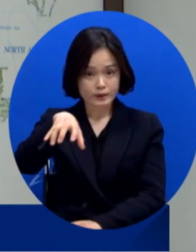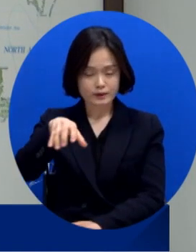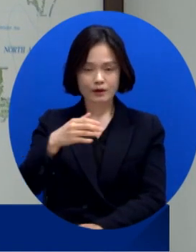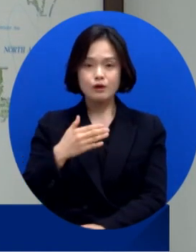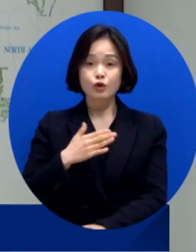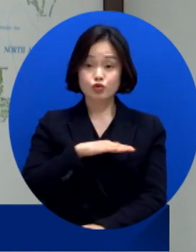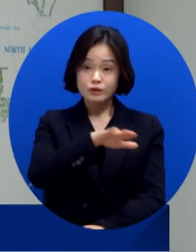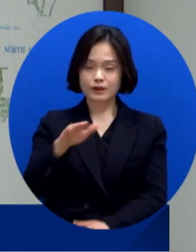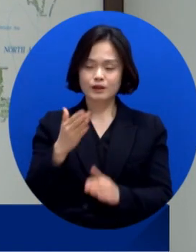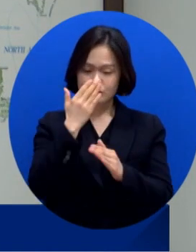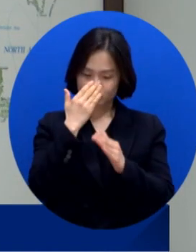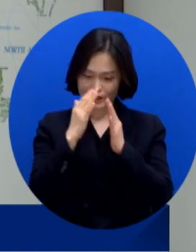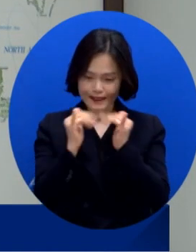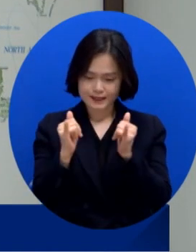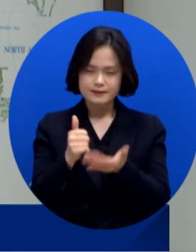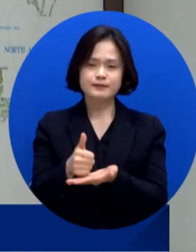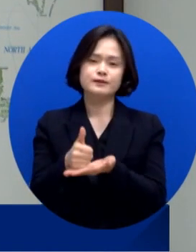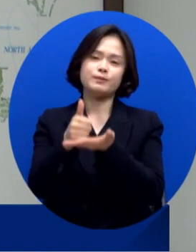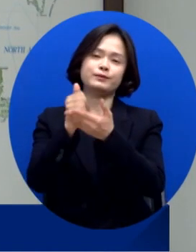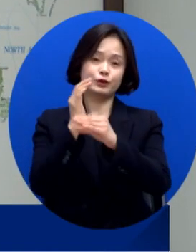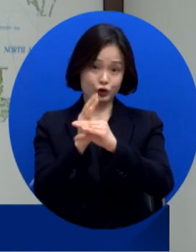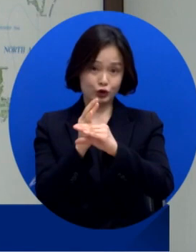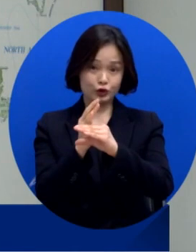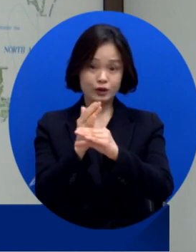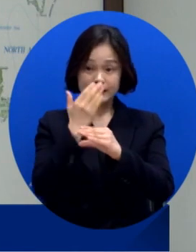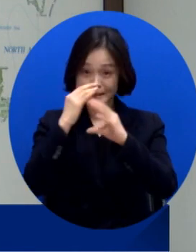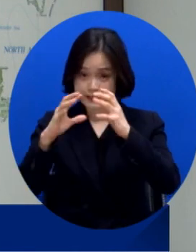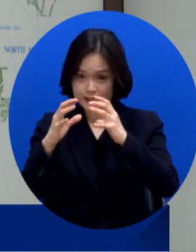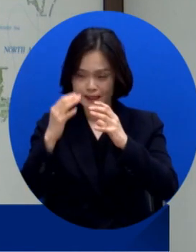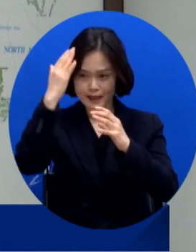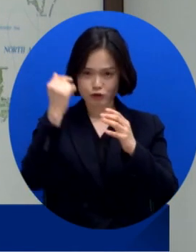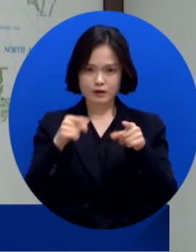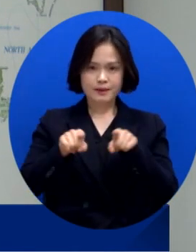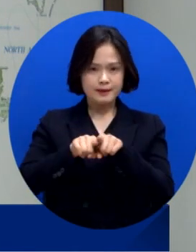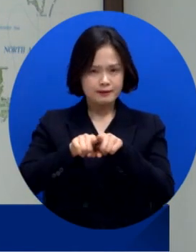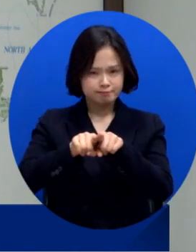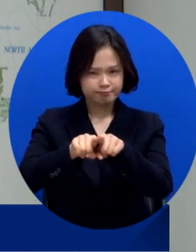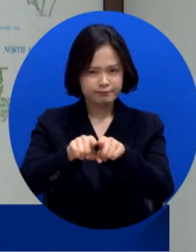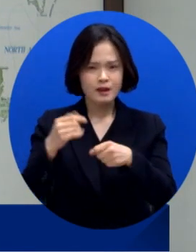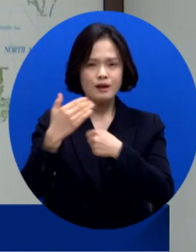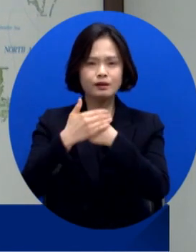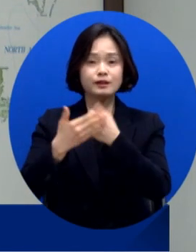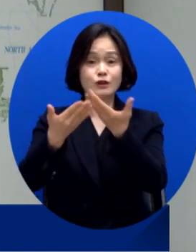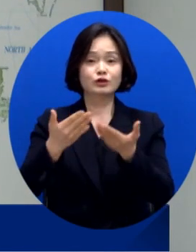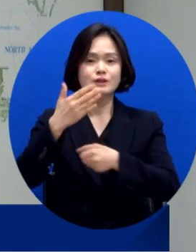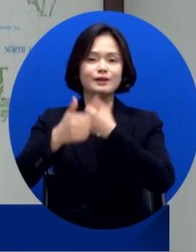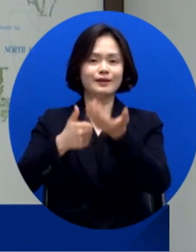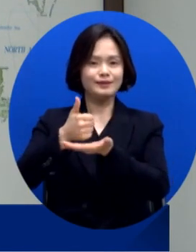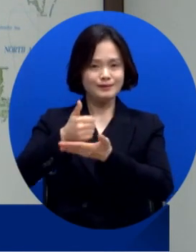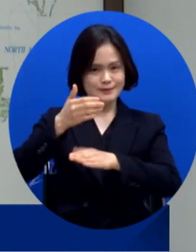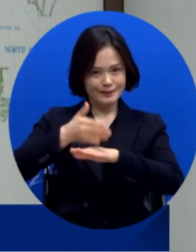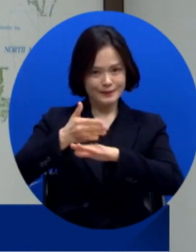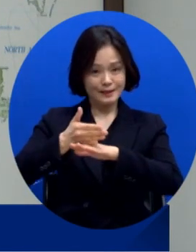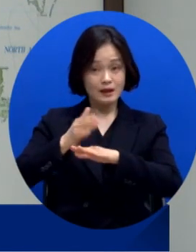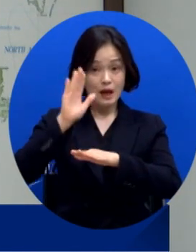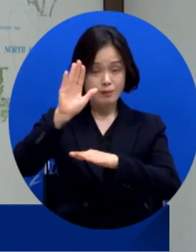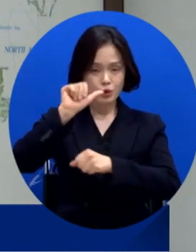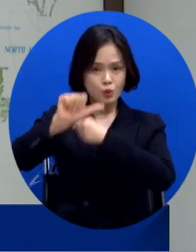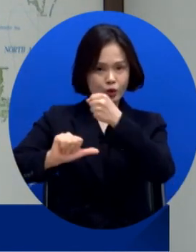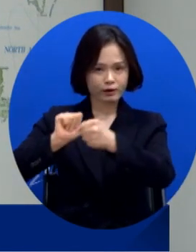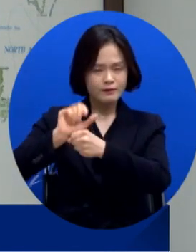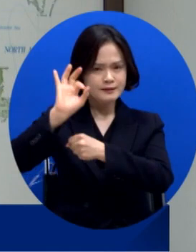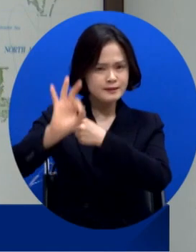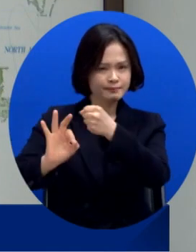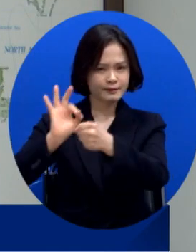섬기면서 이스라엘로 우리가 함께 나갈 수 있는 그런 놀라운 은혜를 주신 하나님께 감사드리고요. 또 다가오는 5년, 10년